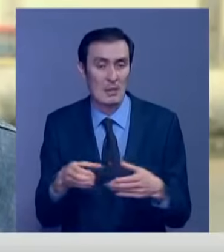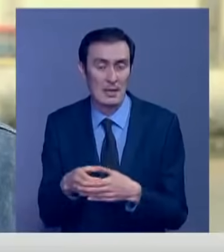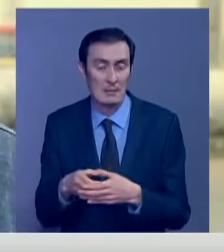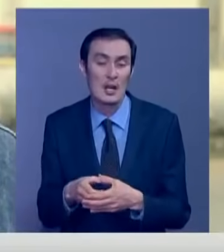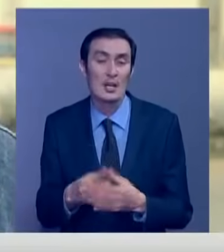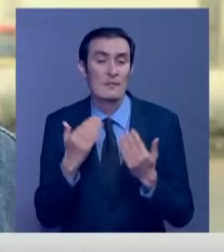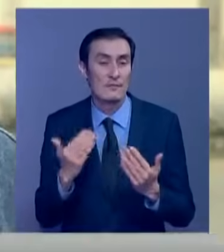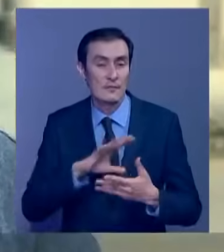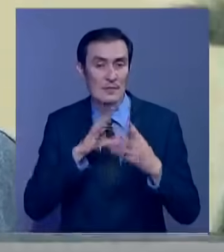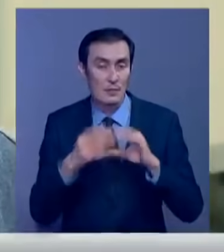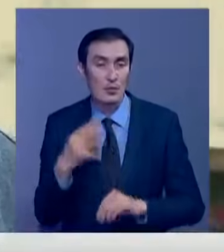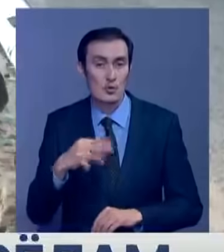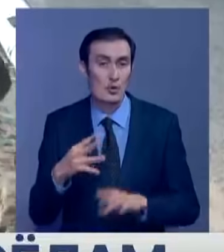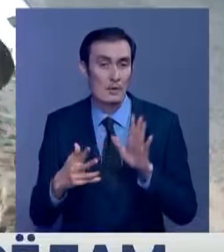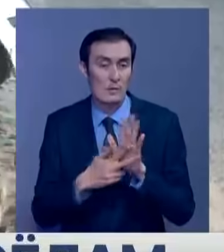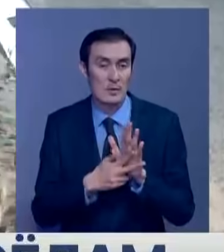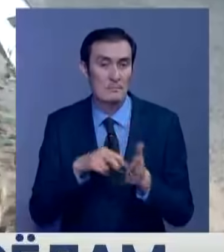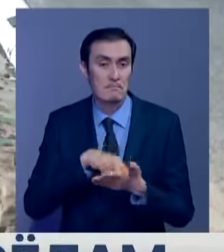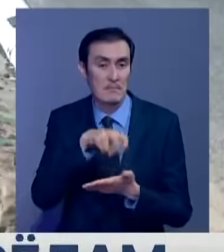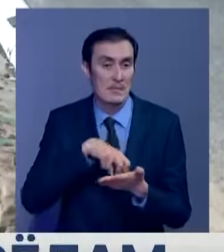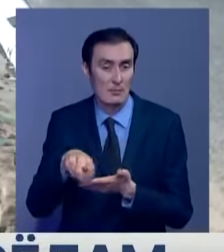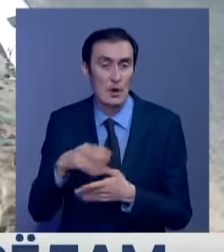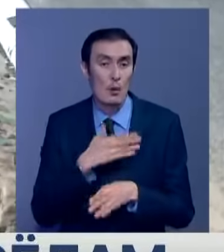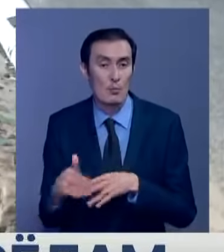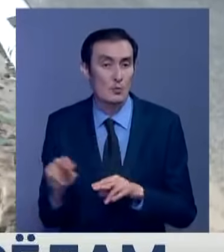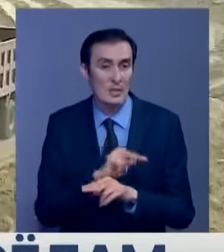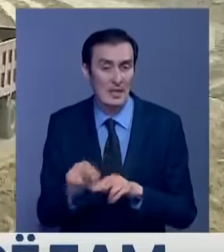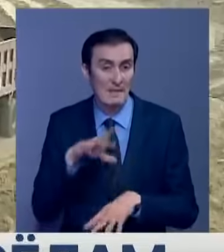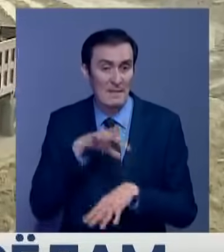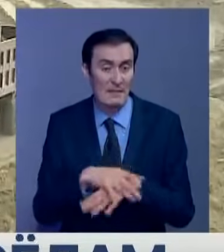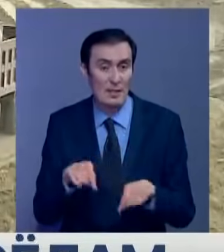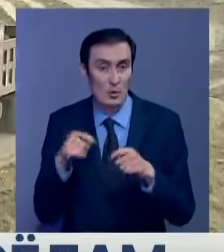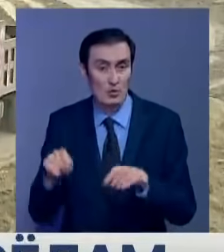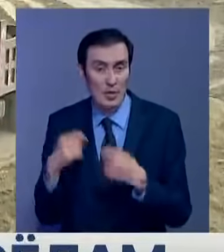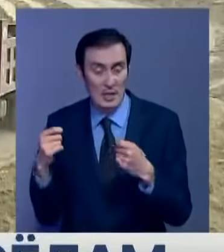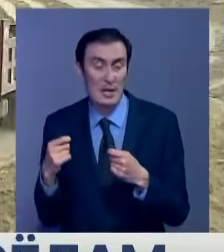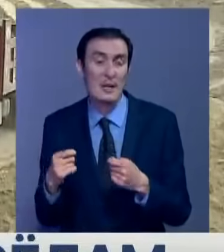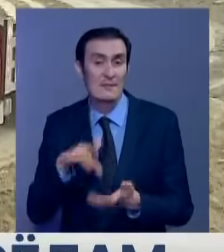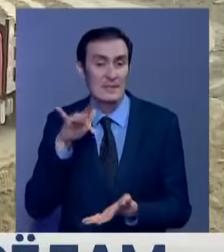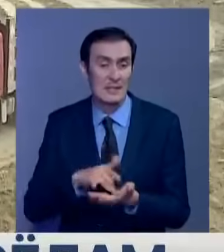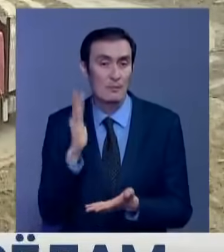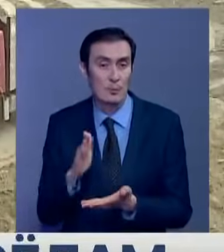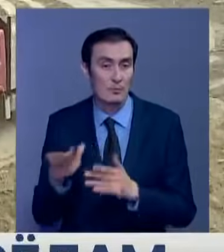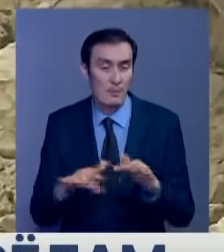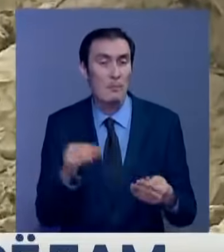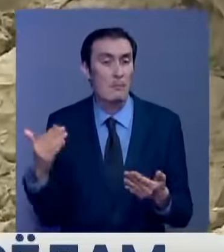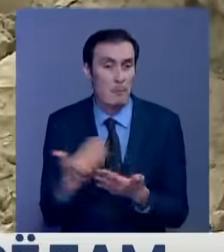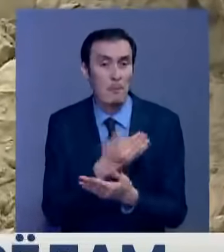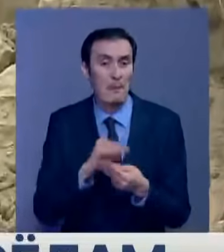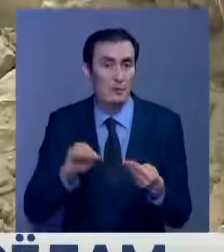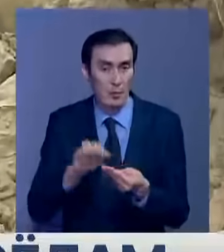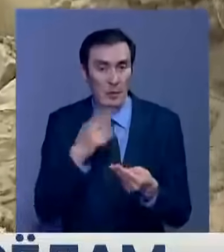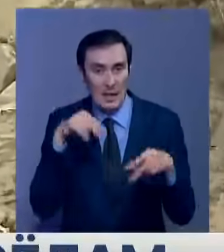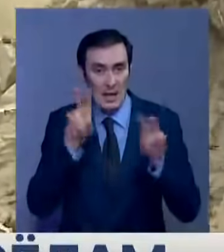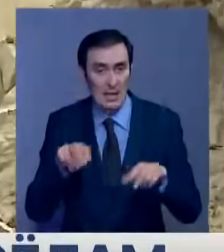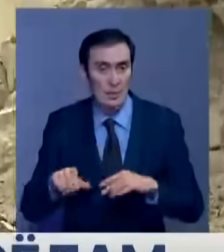заказчикам. Всего 48 писем. После устранения выявленных нарушений национальным центром будет проведен повторный анализ